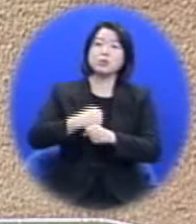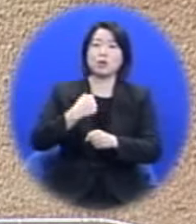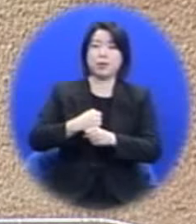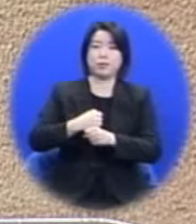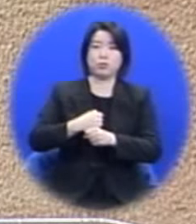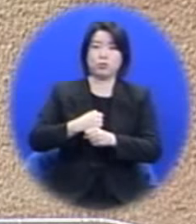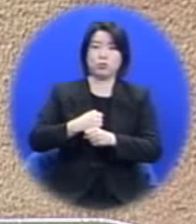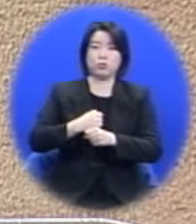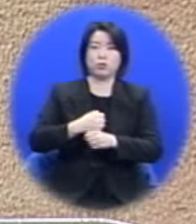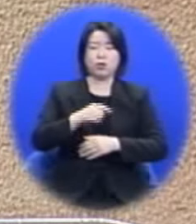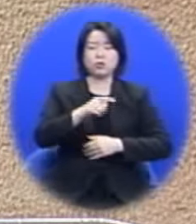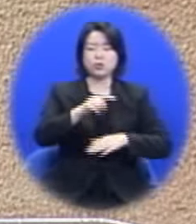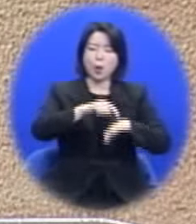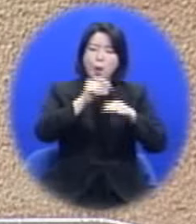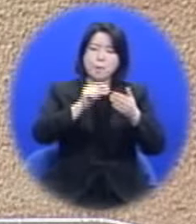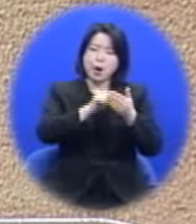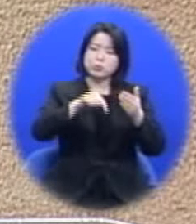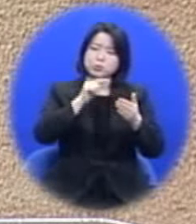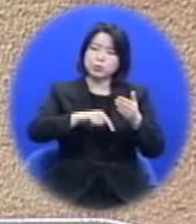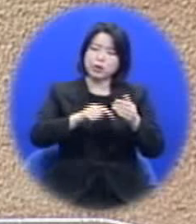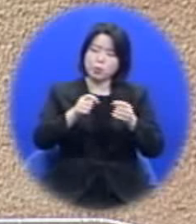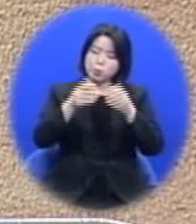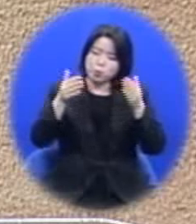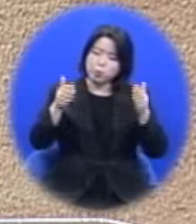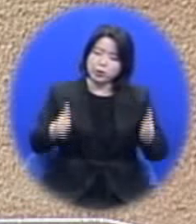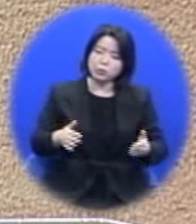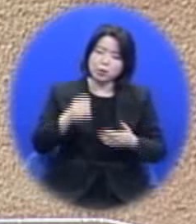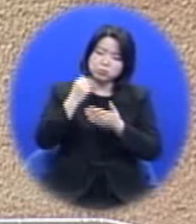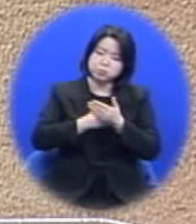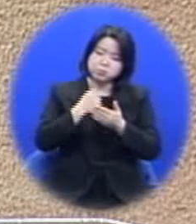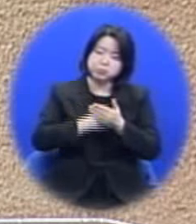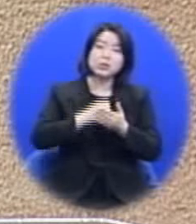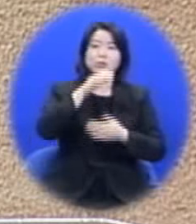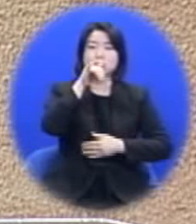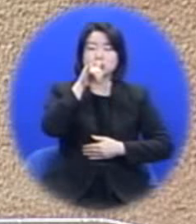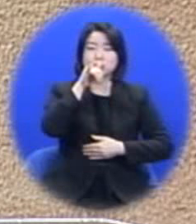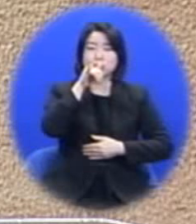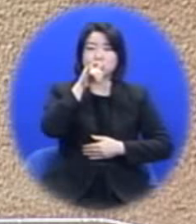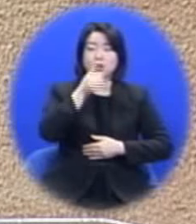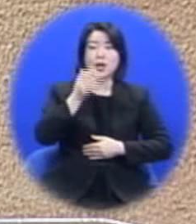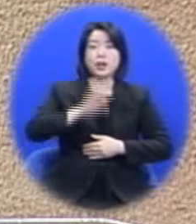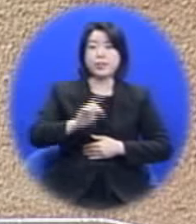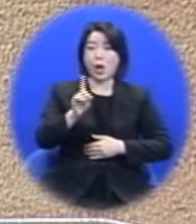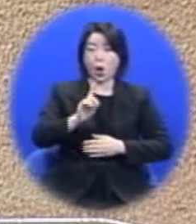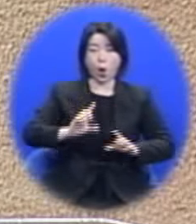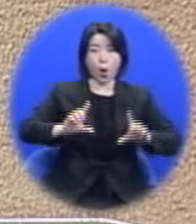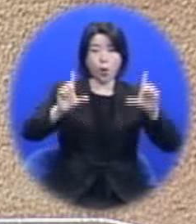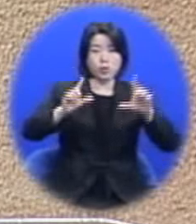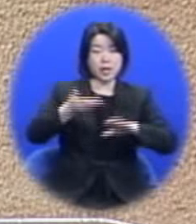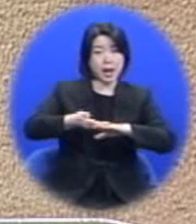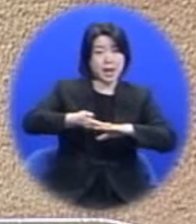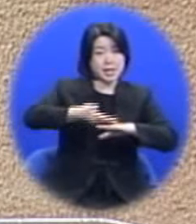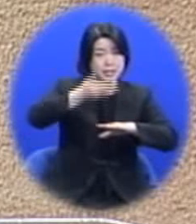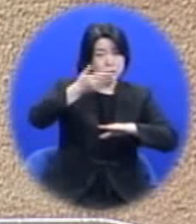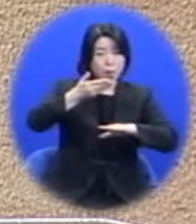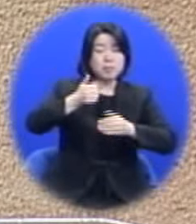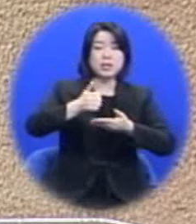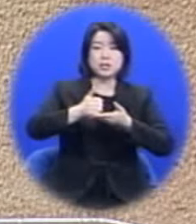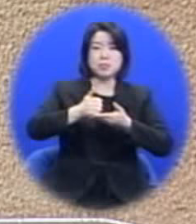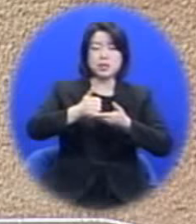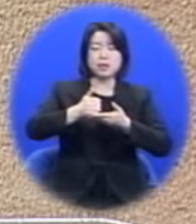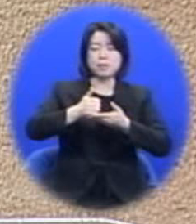마음이 한동안 서운했어요. 그런데 한번 어느 선배님이 지나가는 길